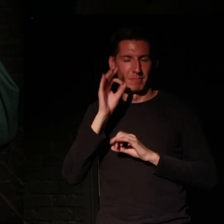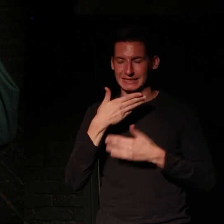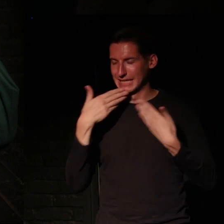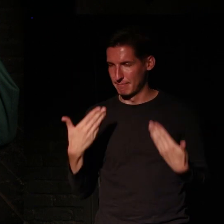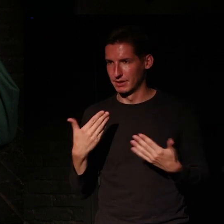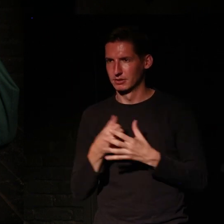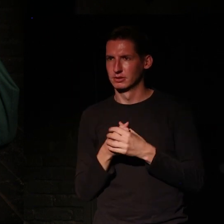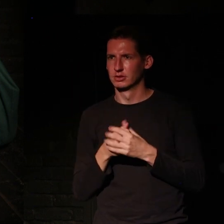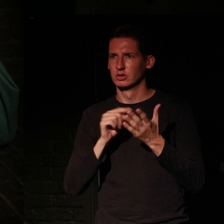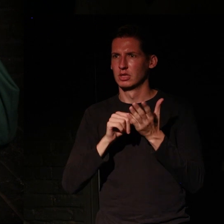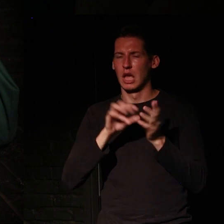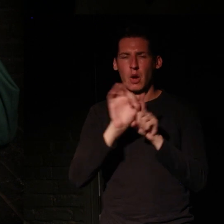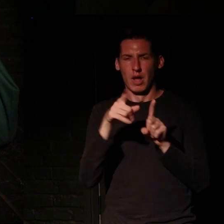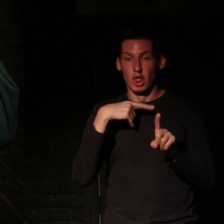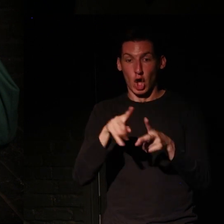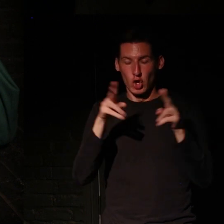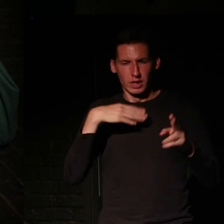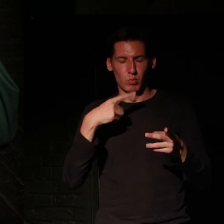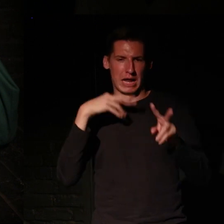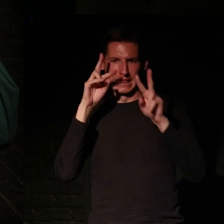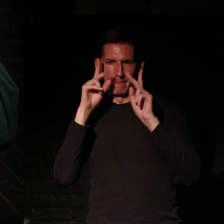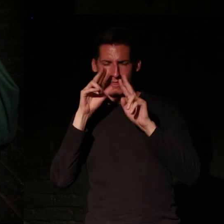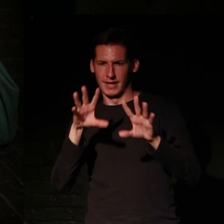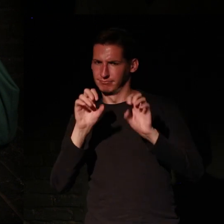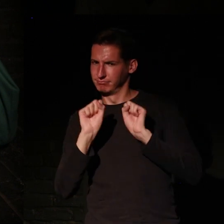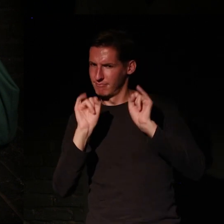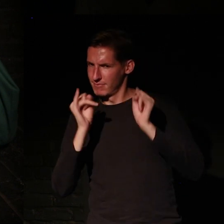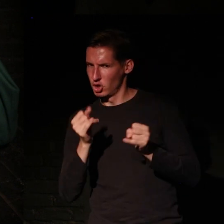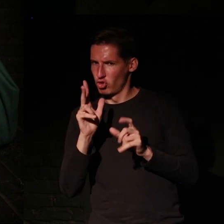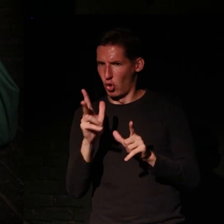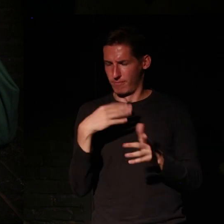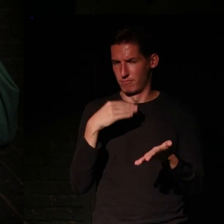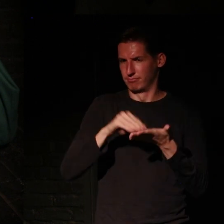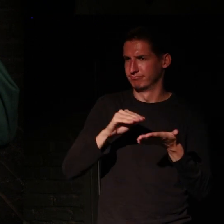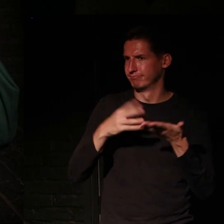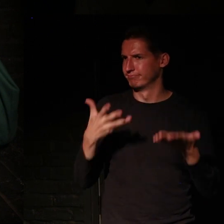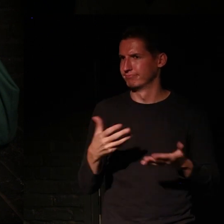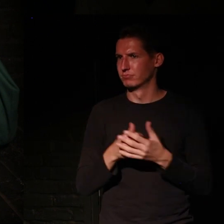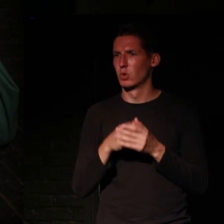Więc wtedy też dokonano pewnej interpretacji. Dalej